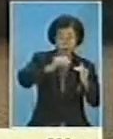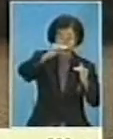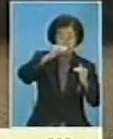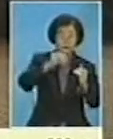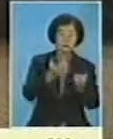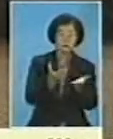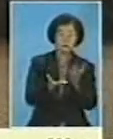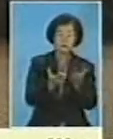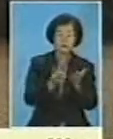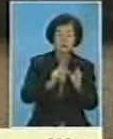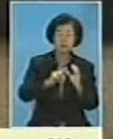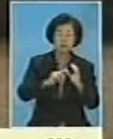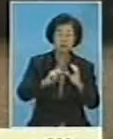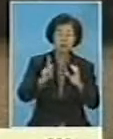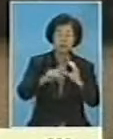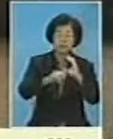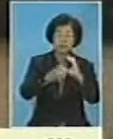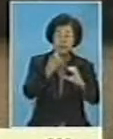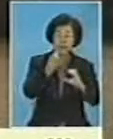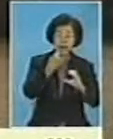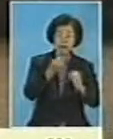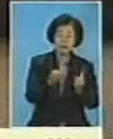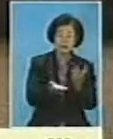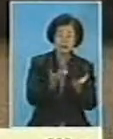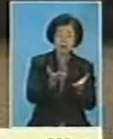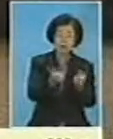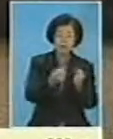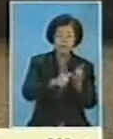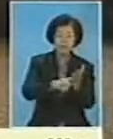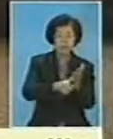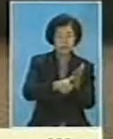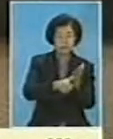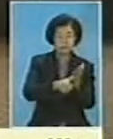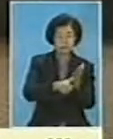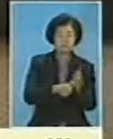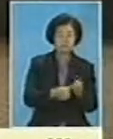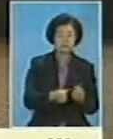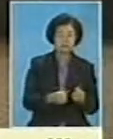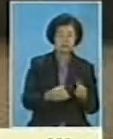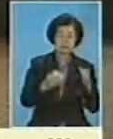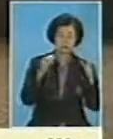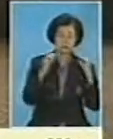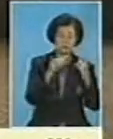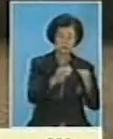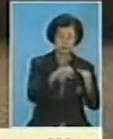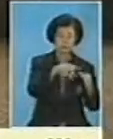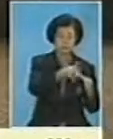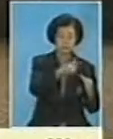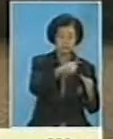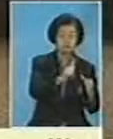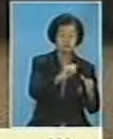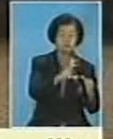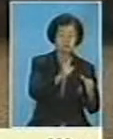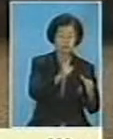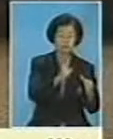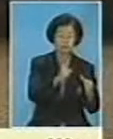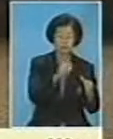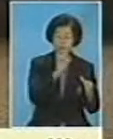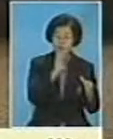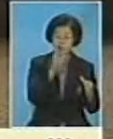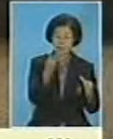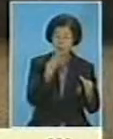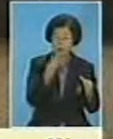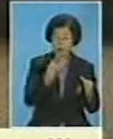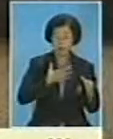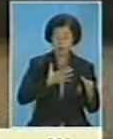าดหรือราคาที่รับจำนำดังนั้นการที่คณะกรรมการปปช.ตั้งข้อกล่าวหาว่ากับผมอนุมัติข